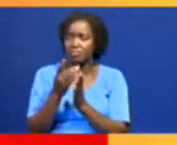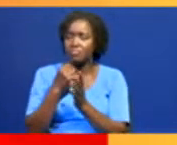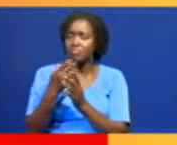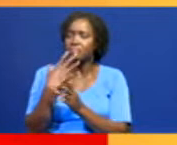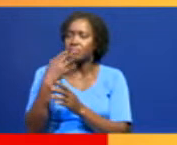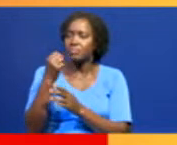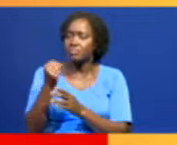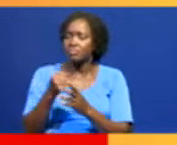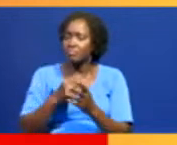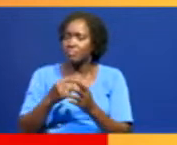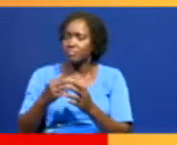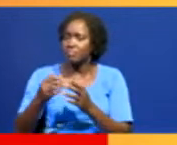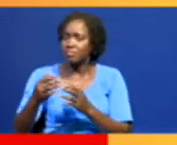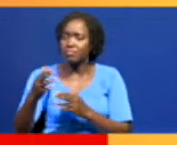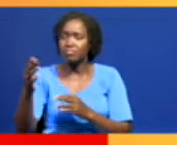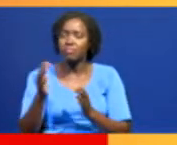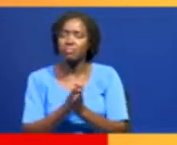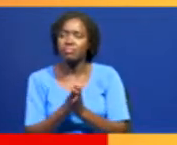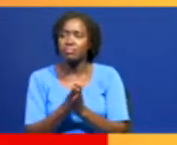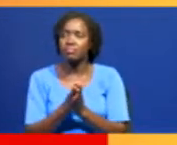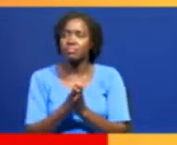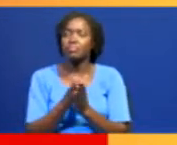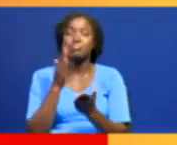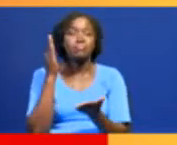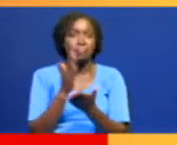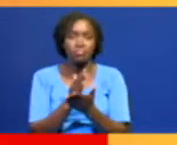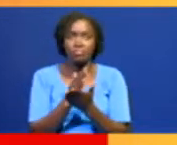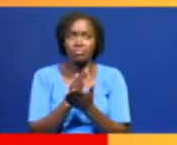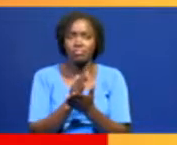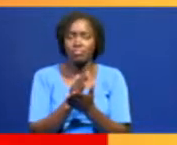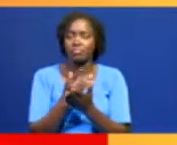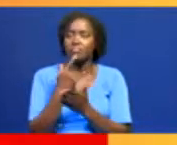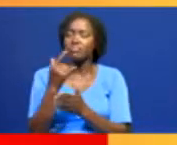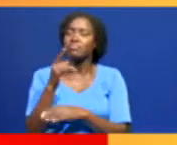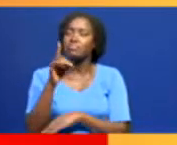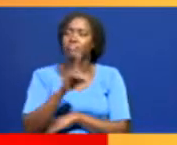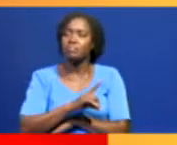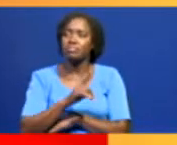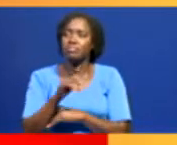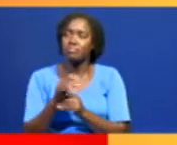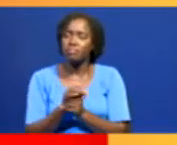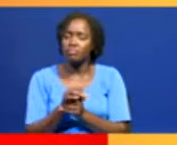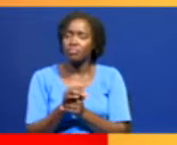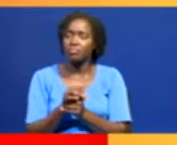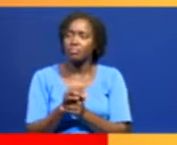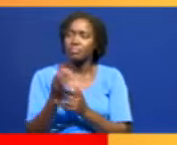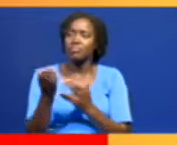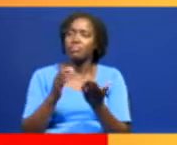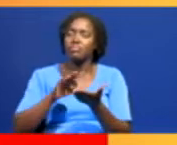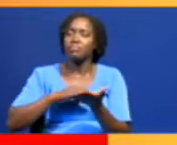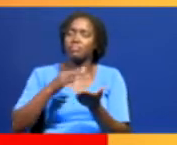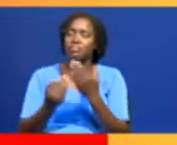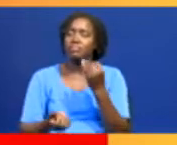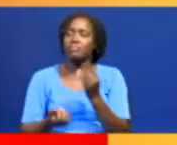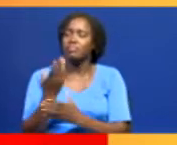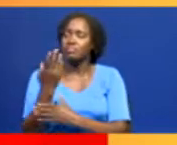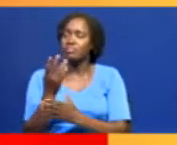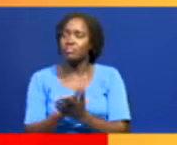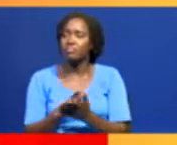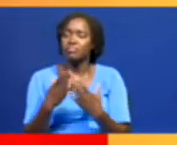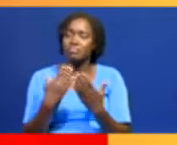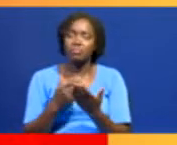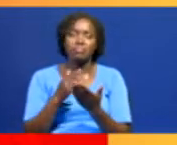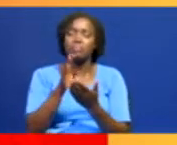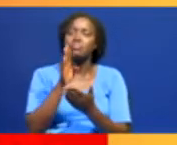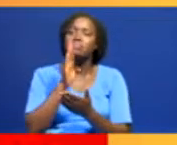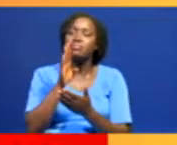shilingi 500 ikienda mbele. Naam. Na kwa hakika kwa siku 100 ya kwanza Asla Fund ilibuniwa na watu wakaanza